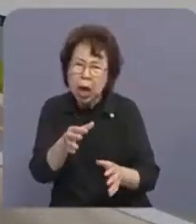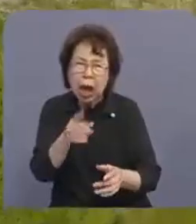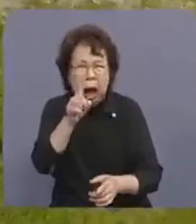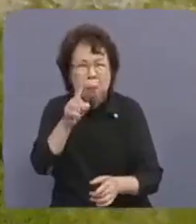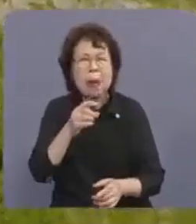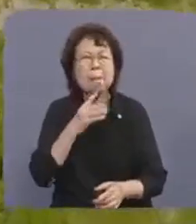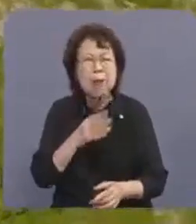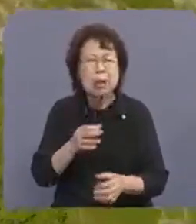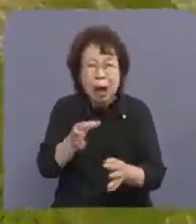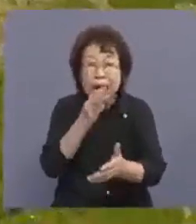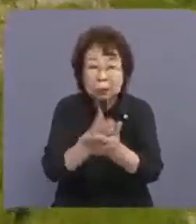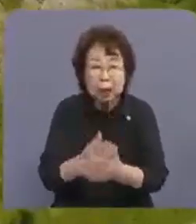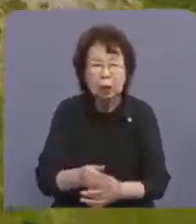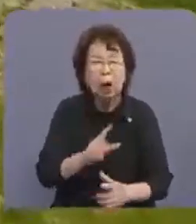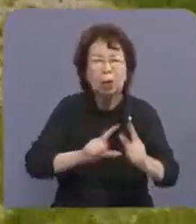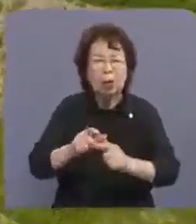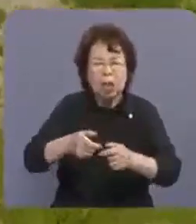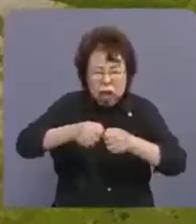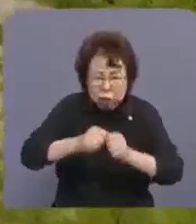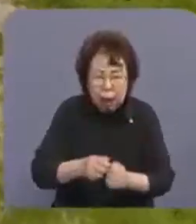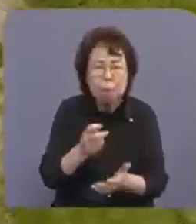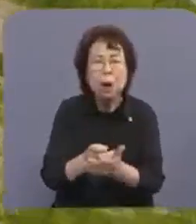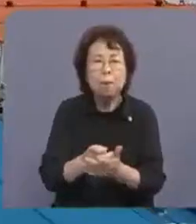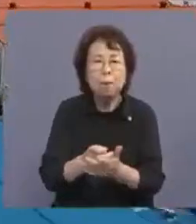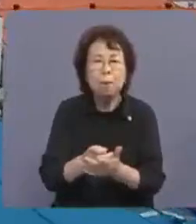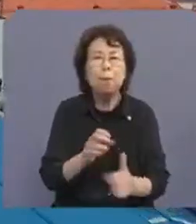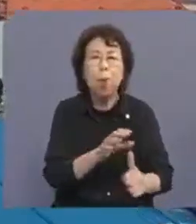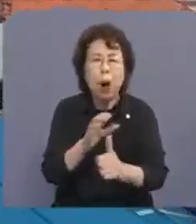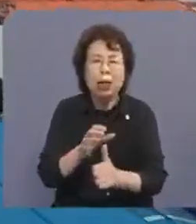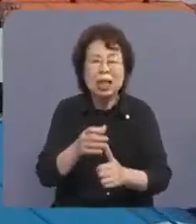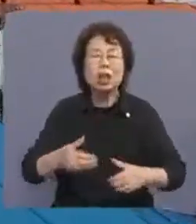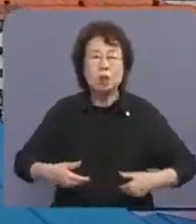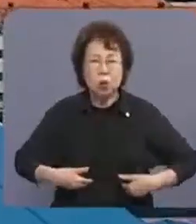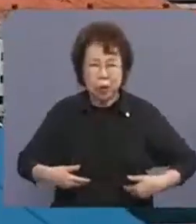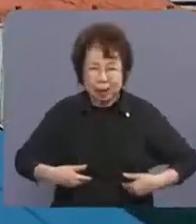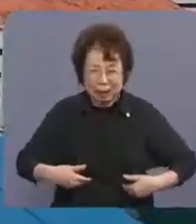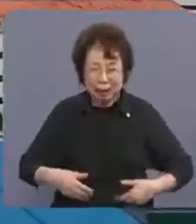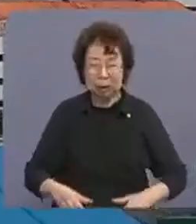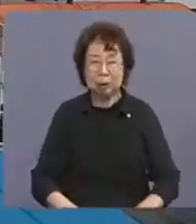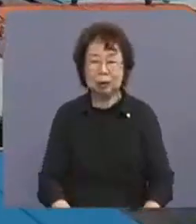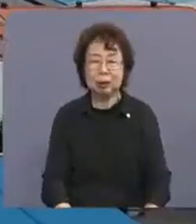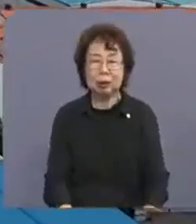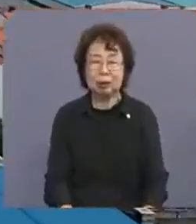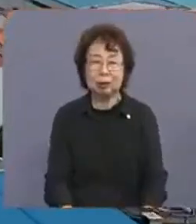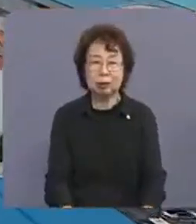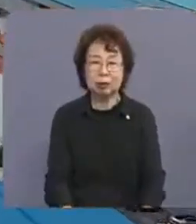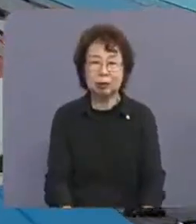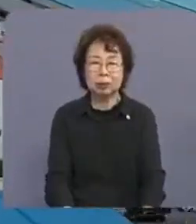면밀한 제도 보완이 필요하다고 지적했습니다. KBS 뉴스 최재훈입니다.